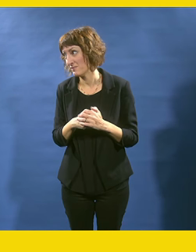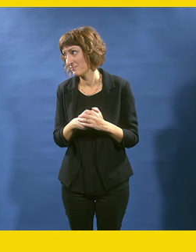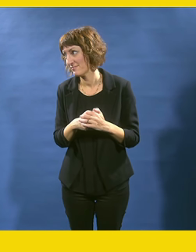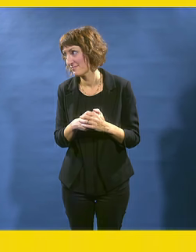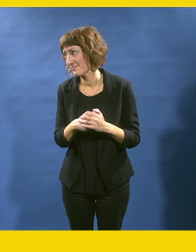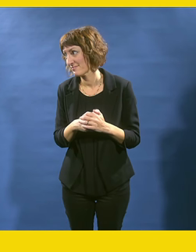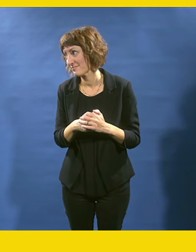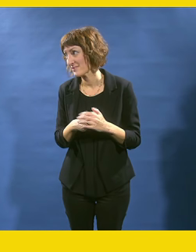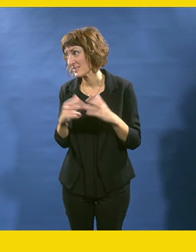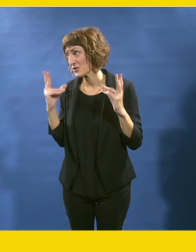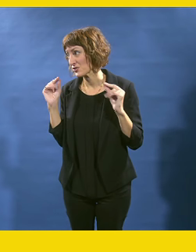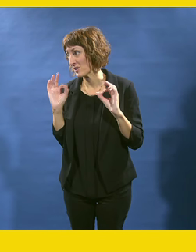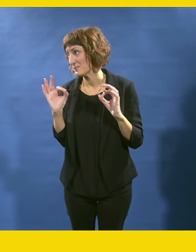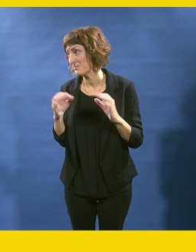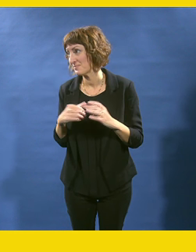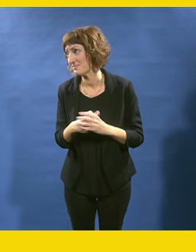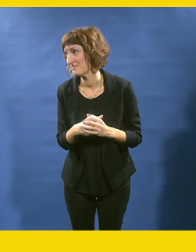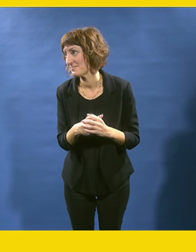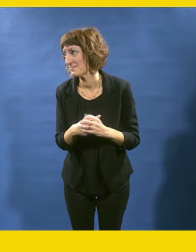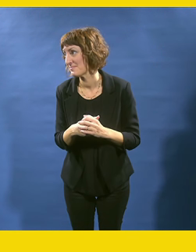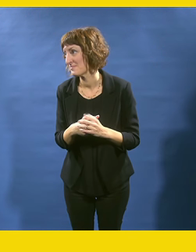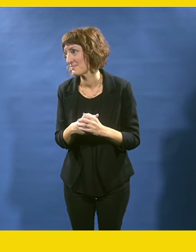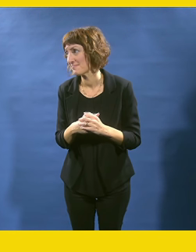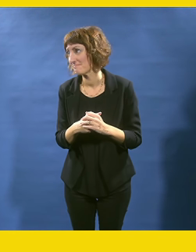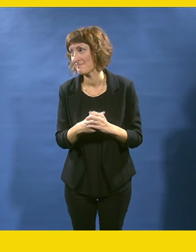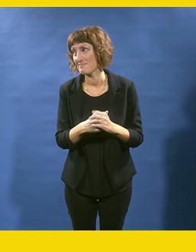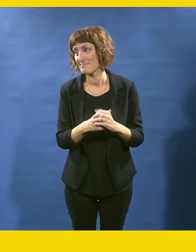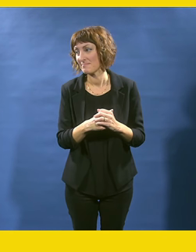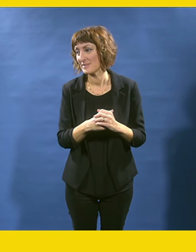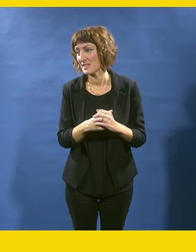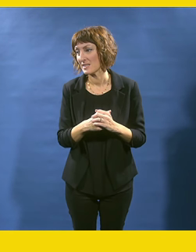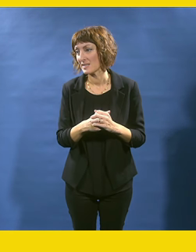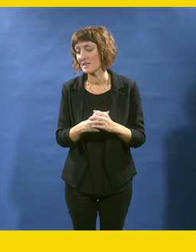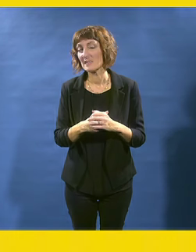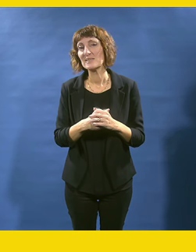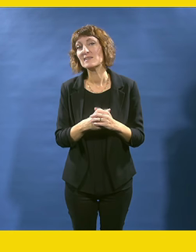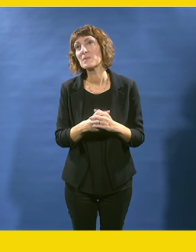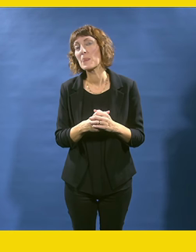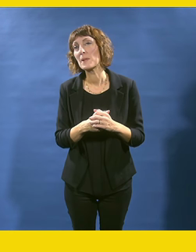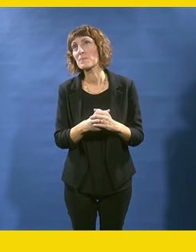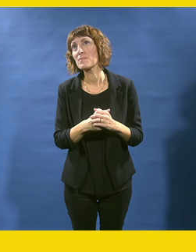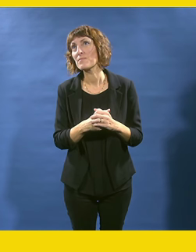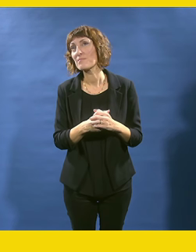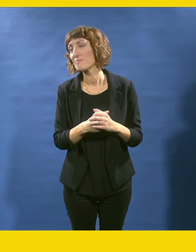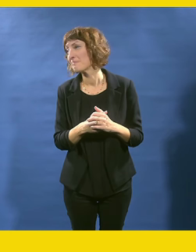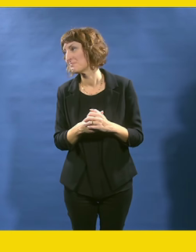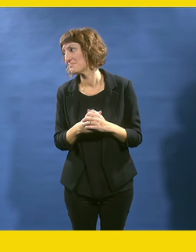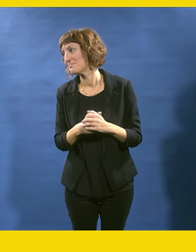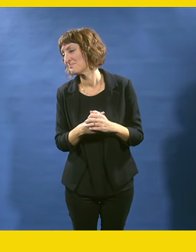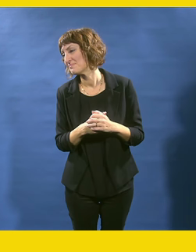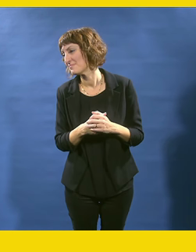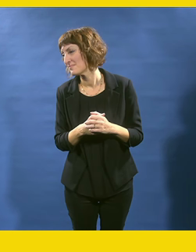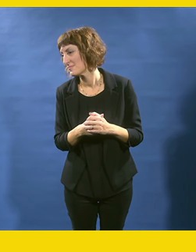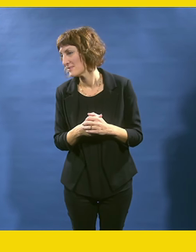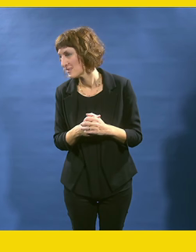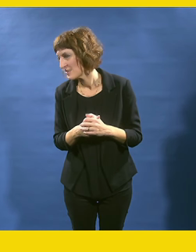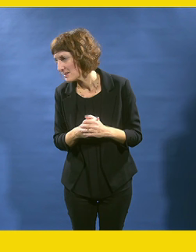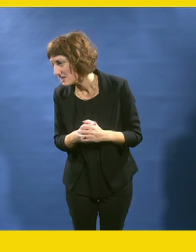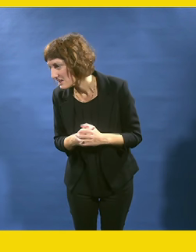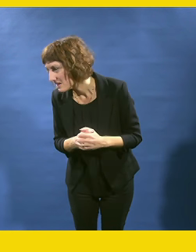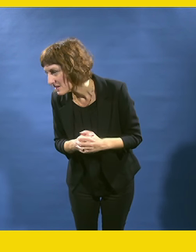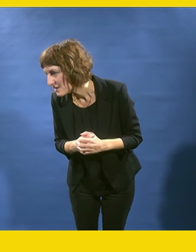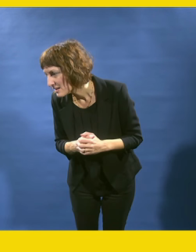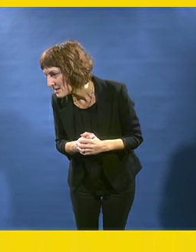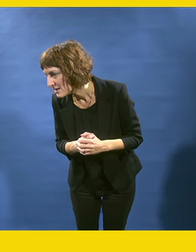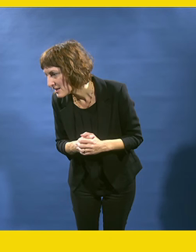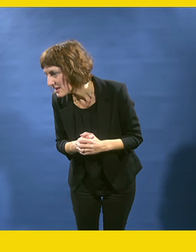est organisé chaque année depuis 2010 par la collectivité et les associations qui œuvrent sur la thématique de la lutte contre les